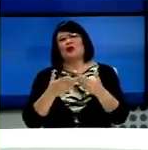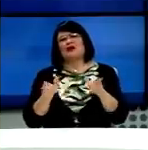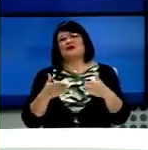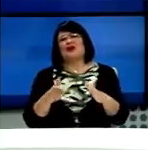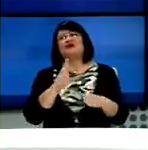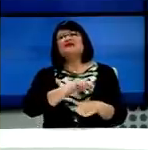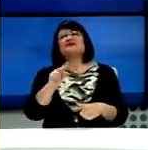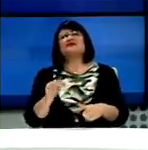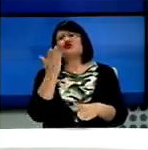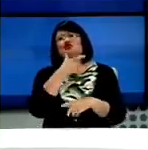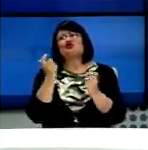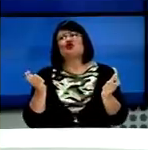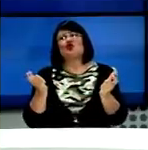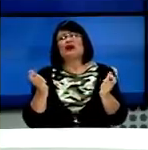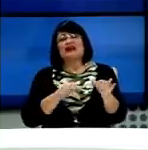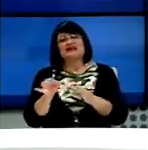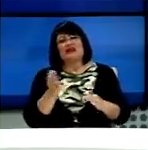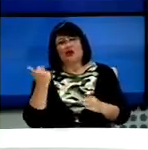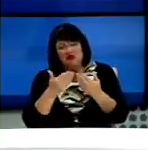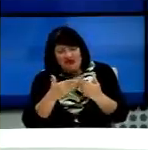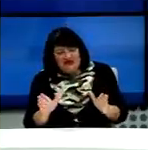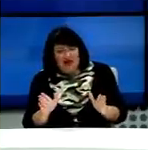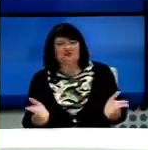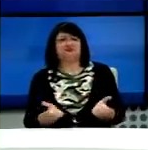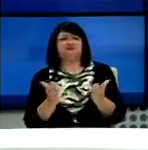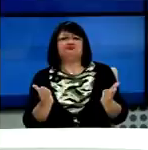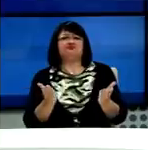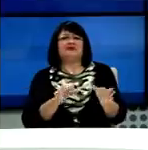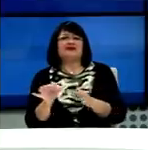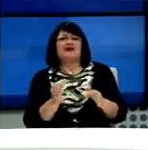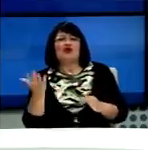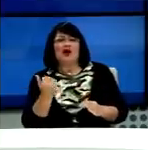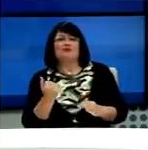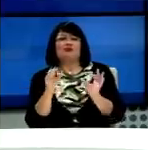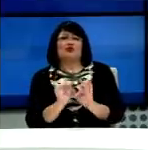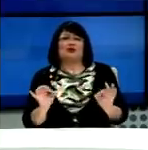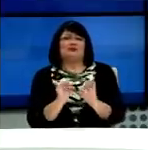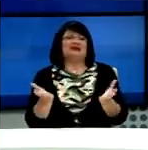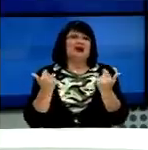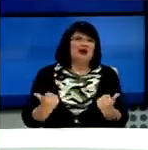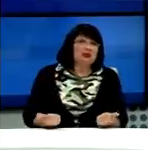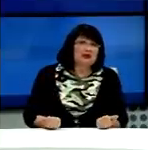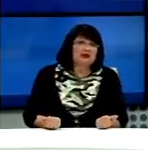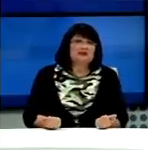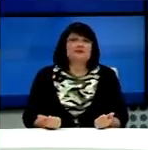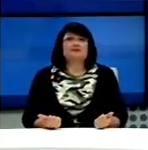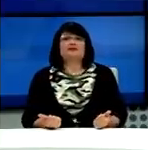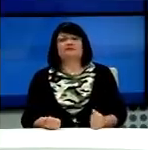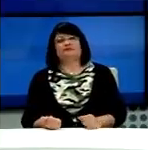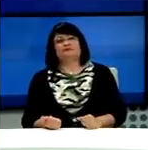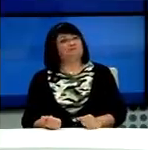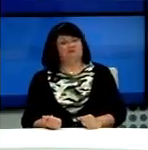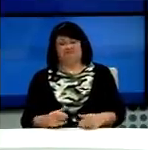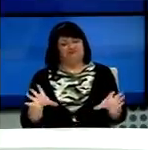σχολεία. Χωρίς σχέδιο, χωρίς καμία ουσιαστική προετοιμασία, δεν υιοθετείτε